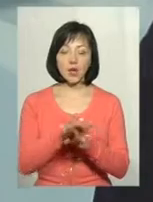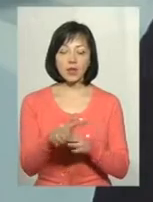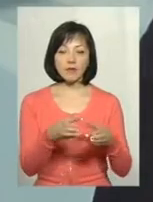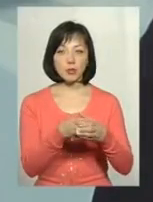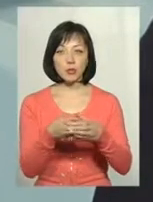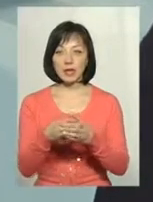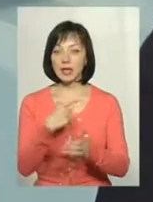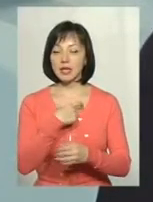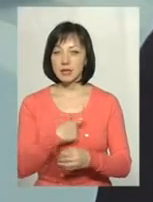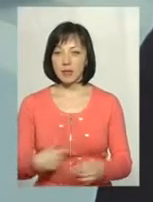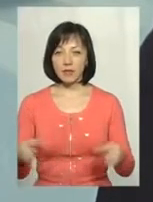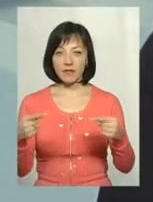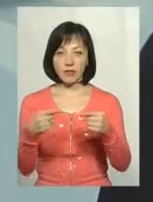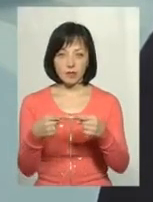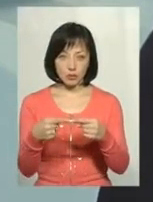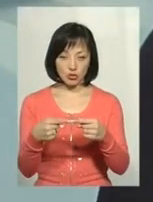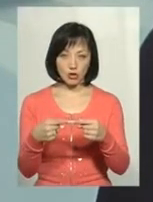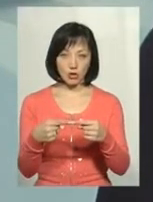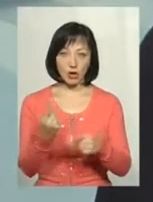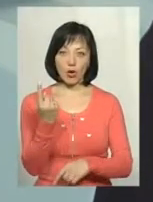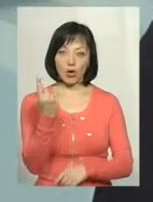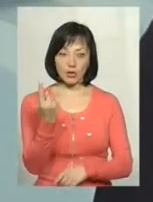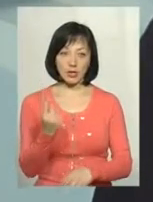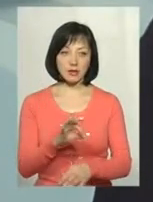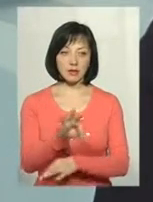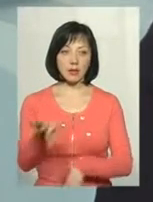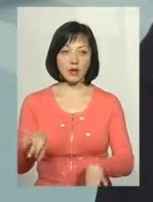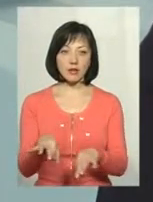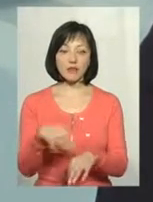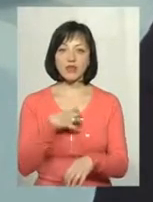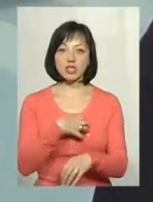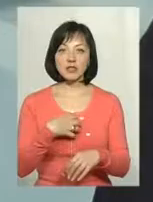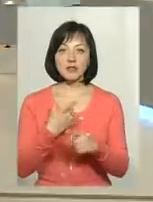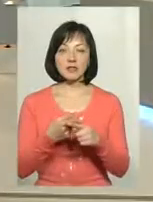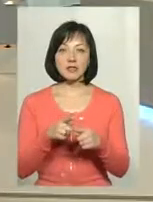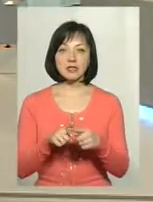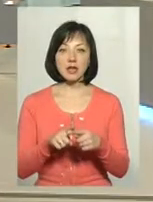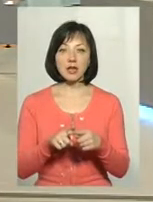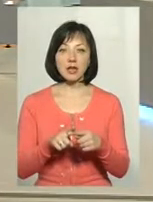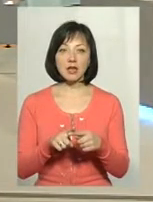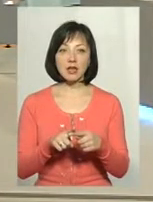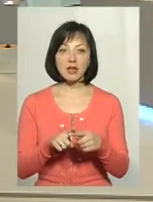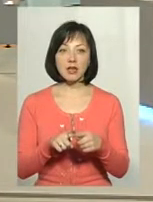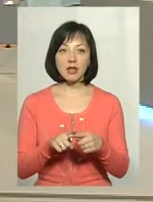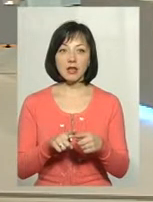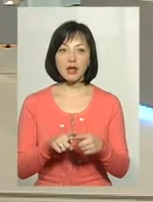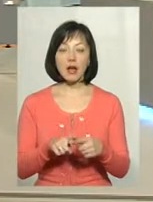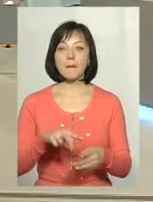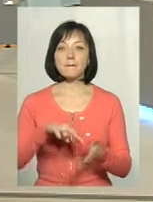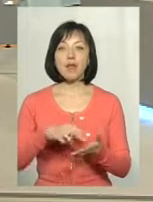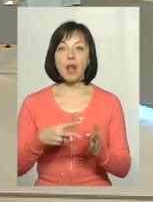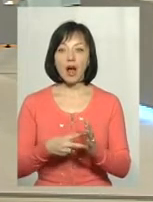комітетом для себе визначили один з проєктів важливим для всієї громади – це розробка генеральних планів розвитку